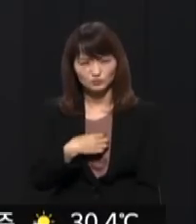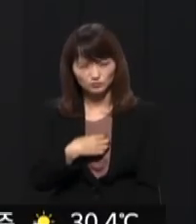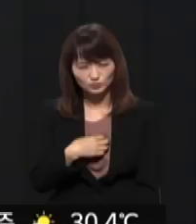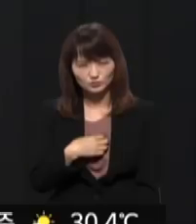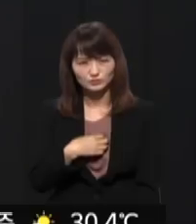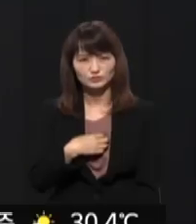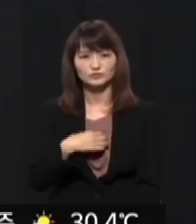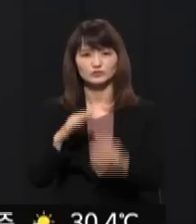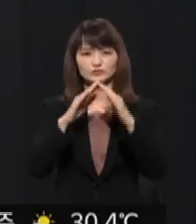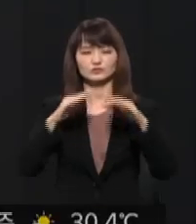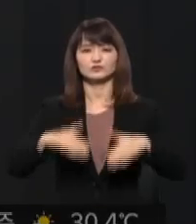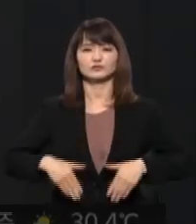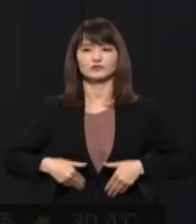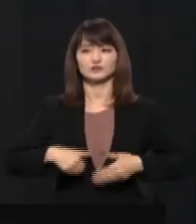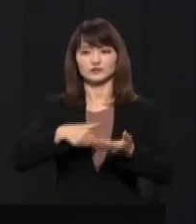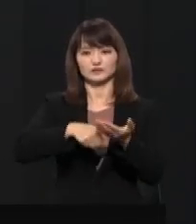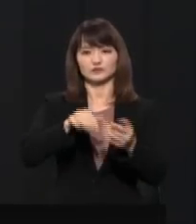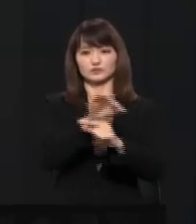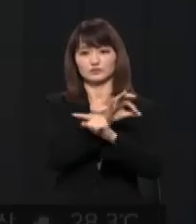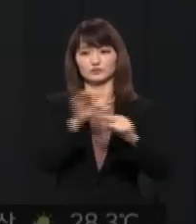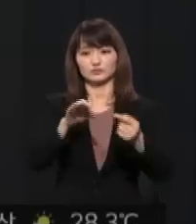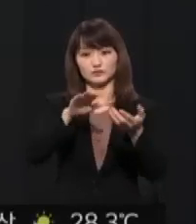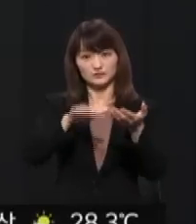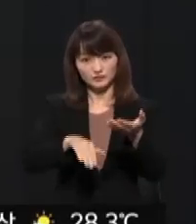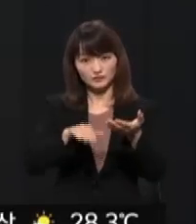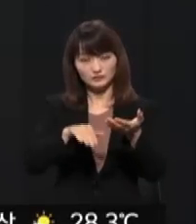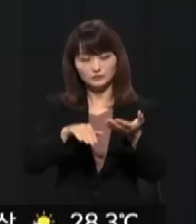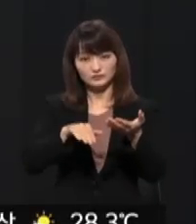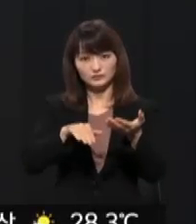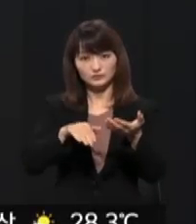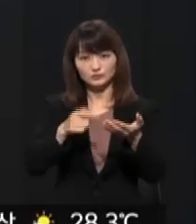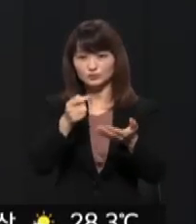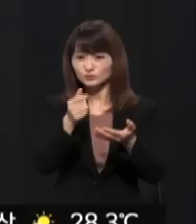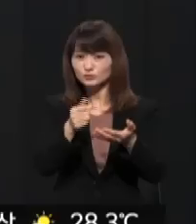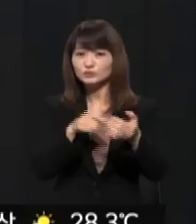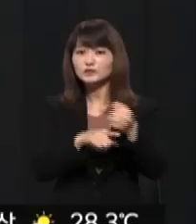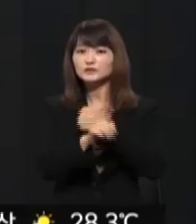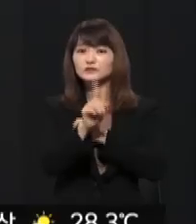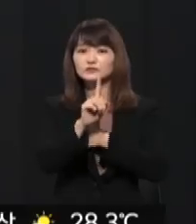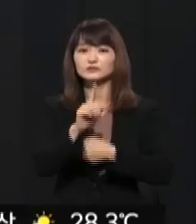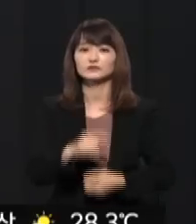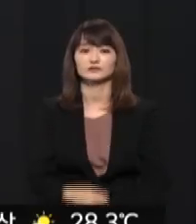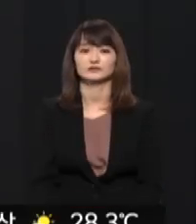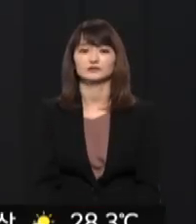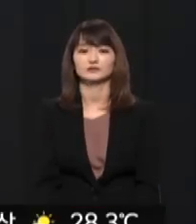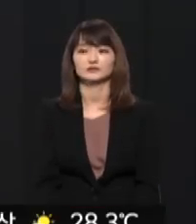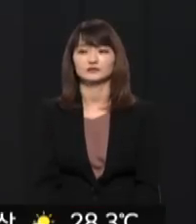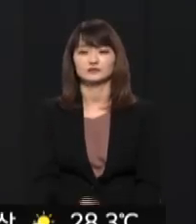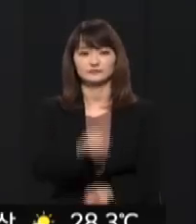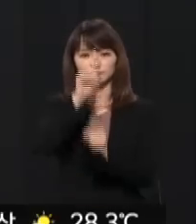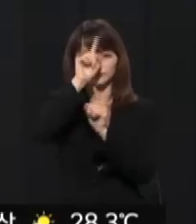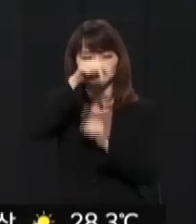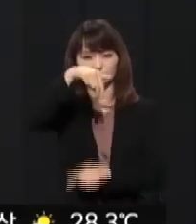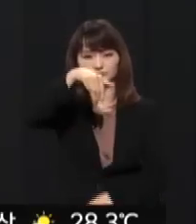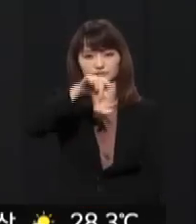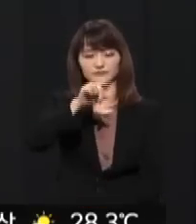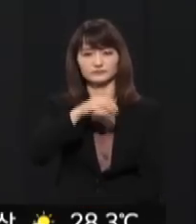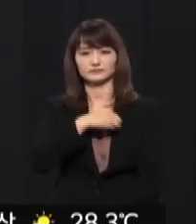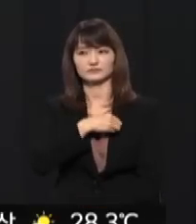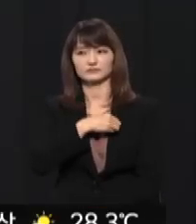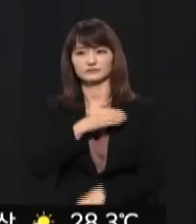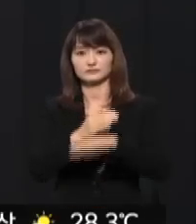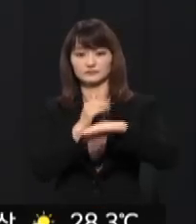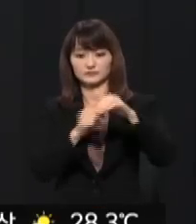것은 그리고 호남의 투표율이 저조한 것에 결정적인 영향을 제가 보기에는 이재명 의원이 당대표 되는